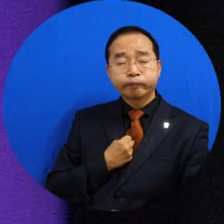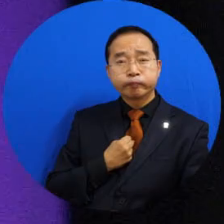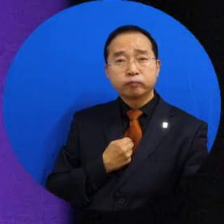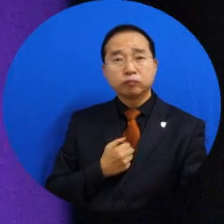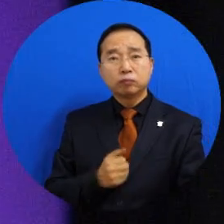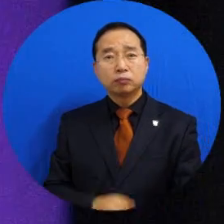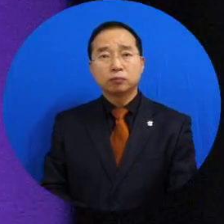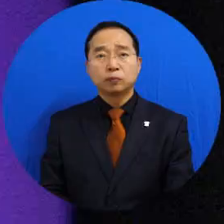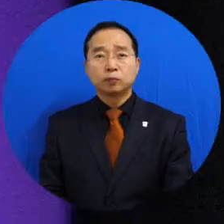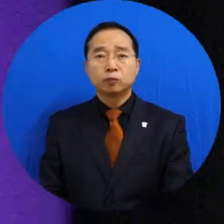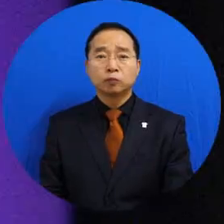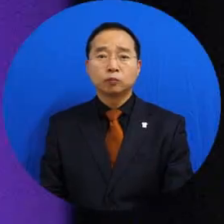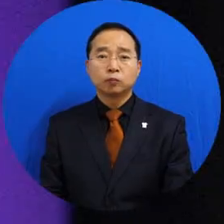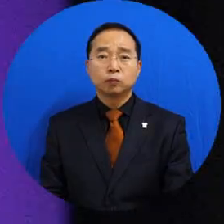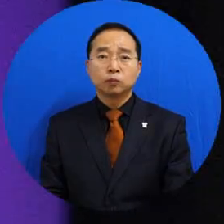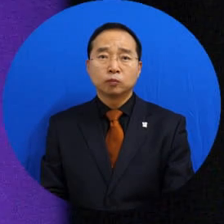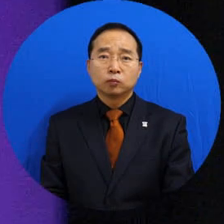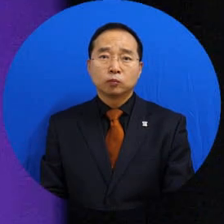실제